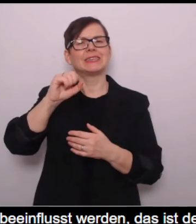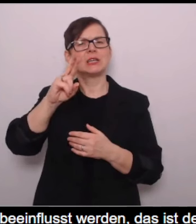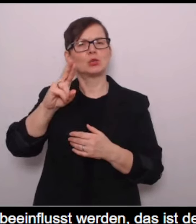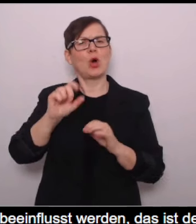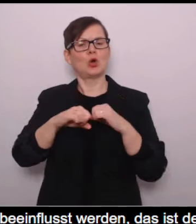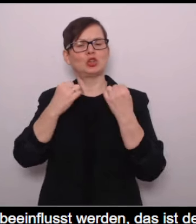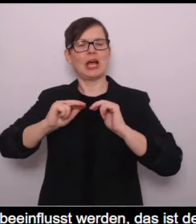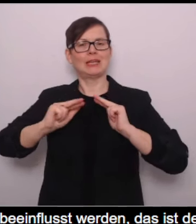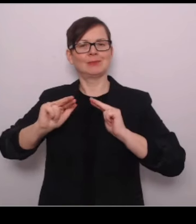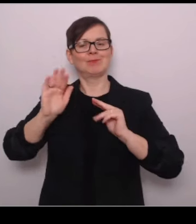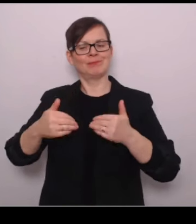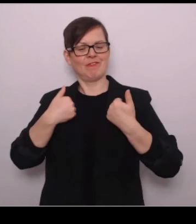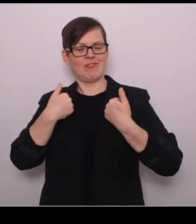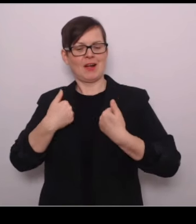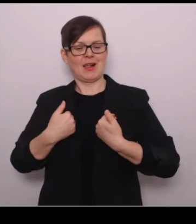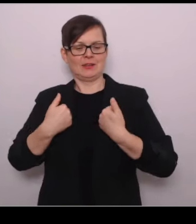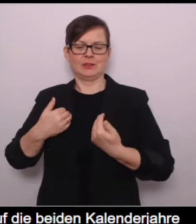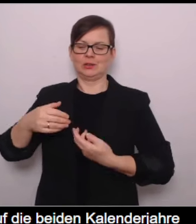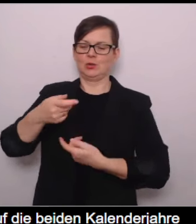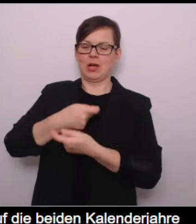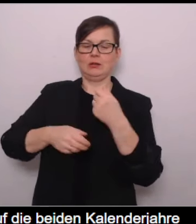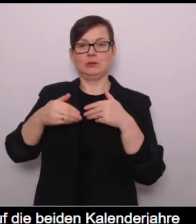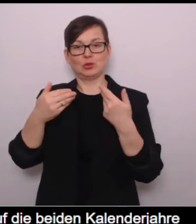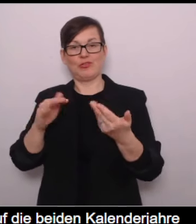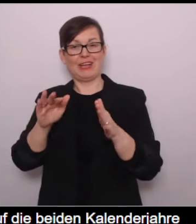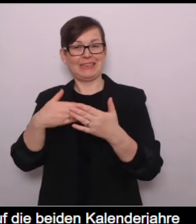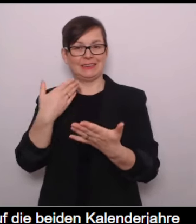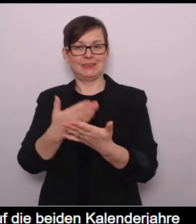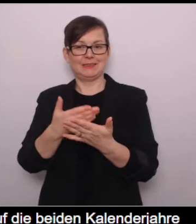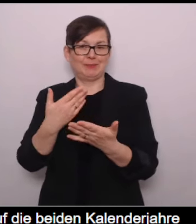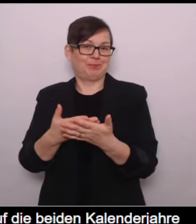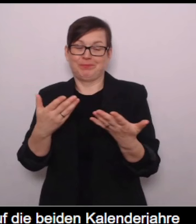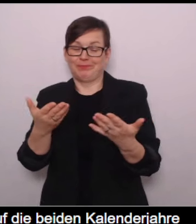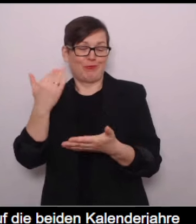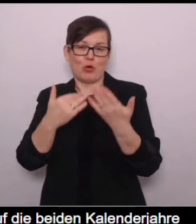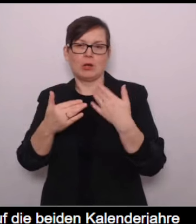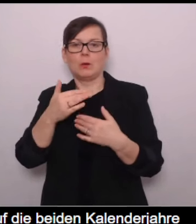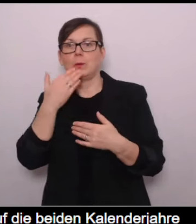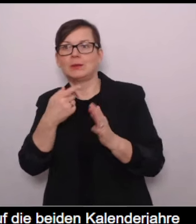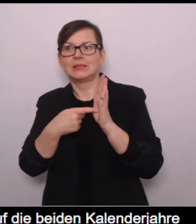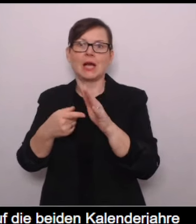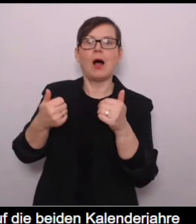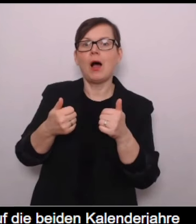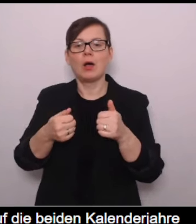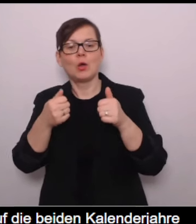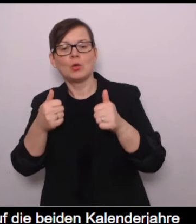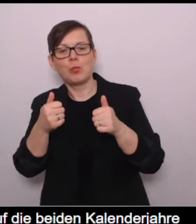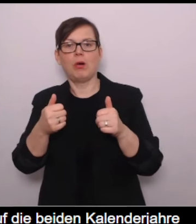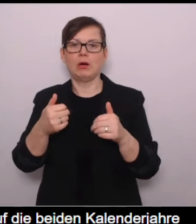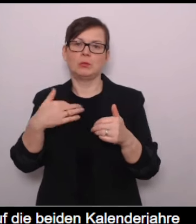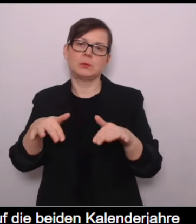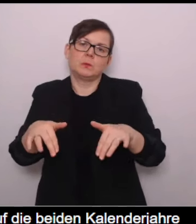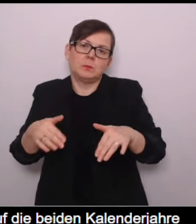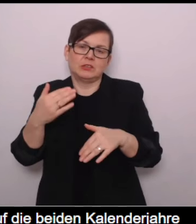da auch drüber nachgedacht, sozusagen ob vielleicht das eigene Agieren der CSU, der Staatsregierung, sage ich mal, der nicht gerade große